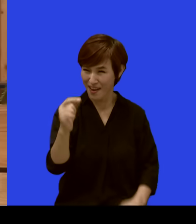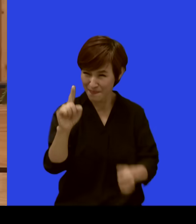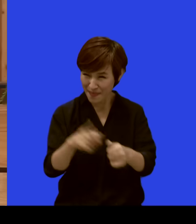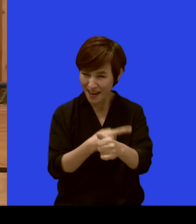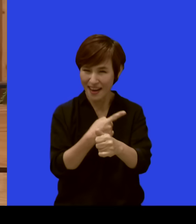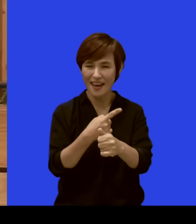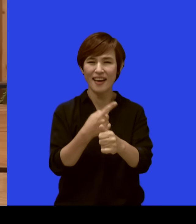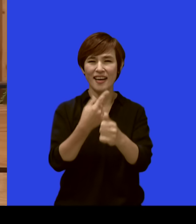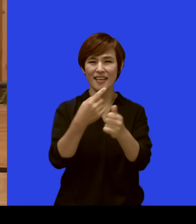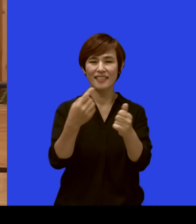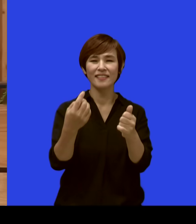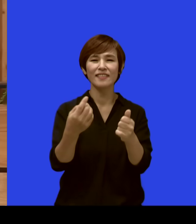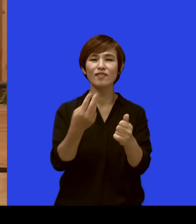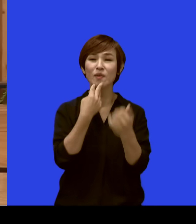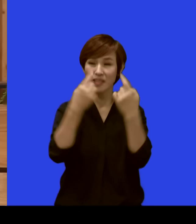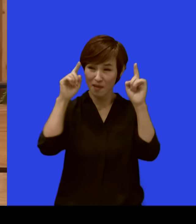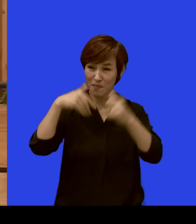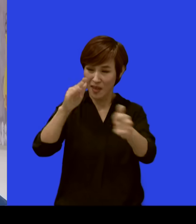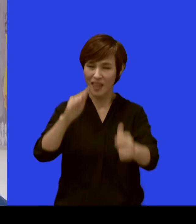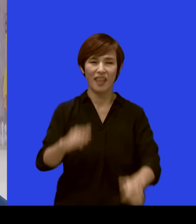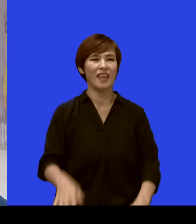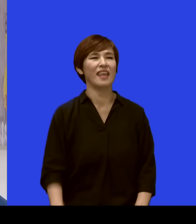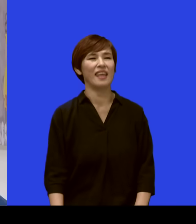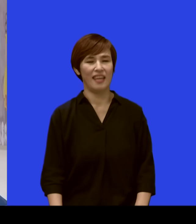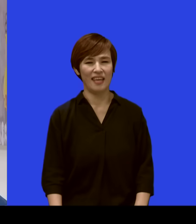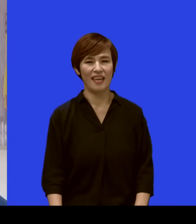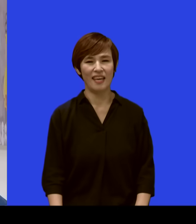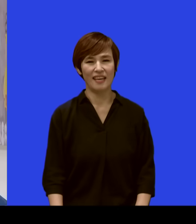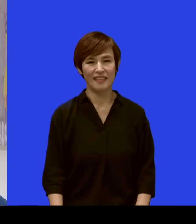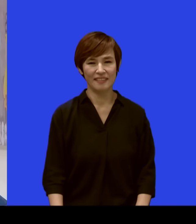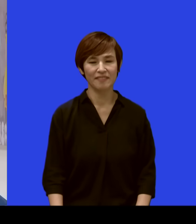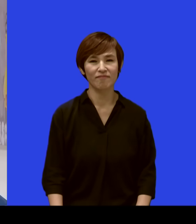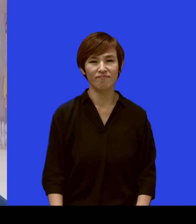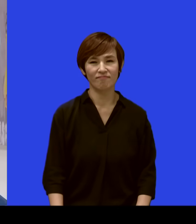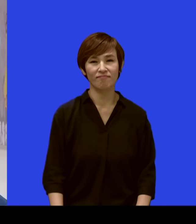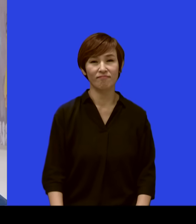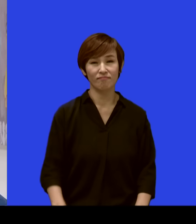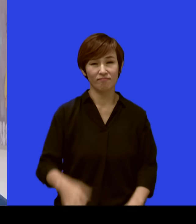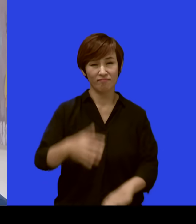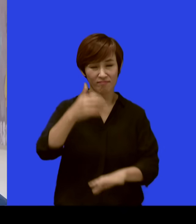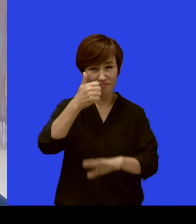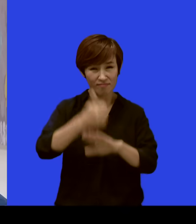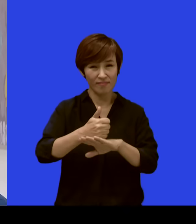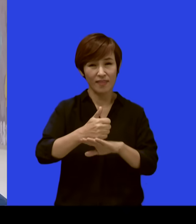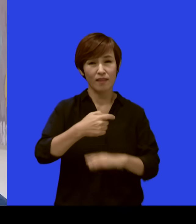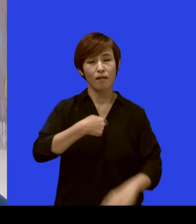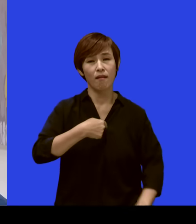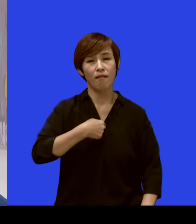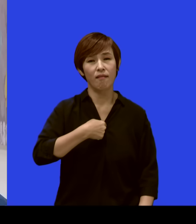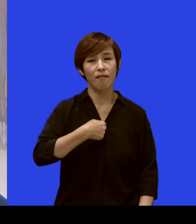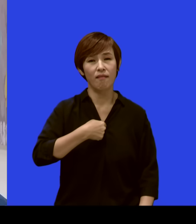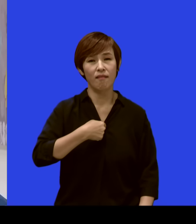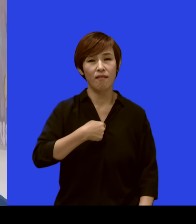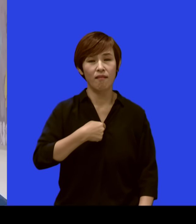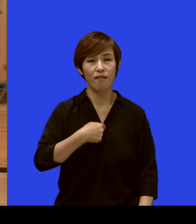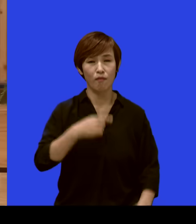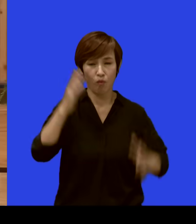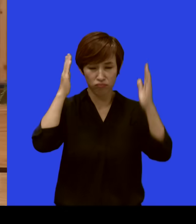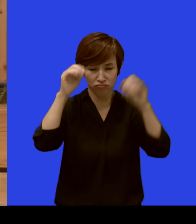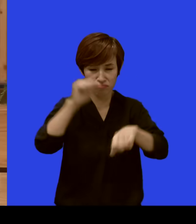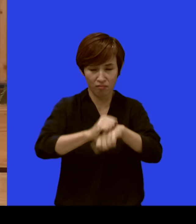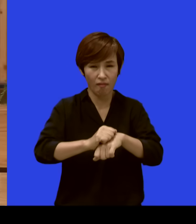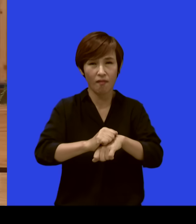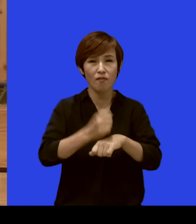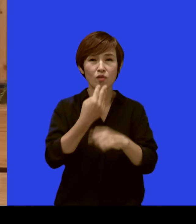없이 제일 쉬운 대로 썼더니 그냥 서울대 가신 거 아니에요? 그렇죠. 혼나고 썼는데 저는 사실 제가 그렇게 그럴 만한 실력이 된다고 생각해 본